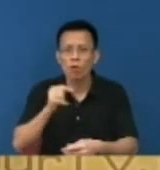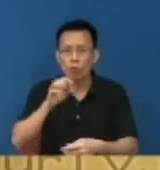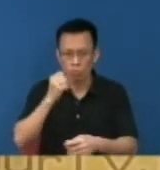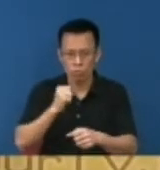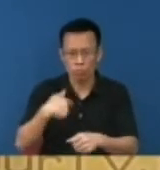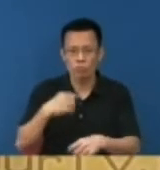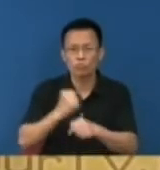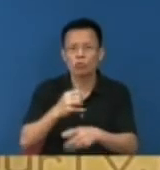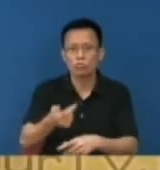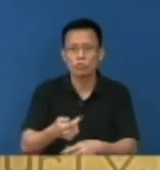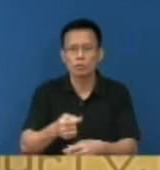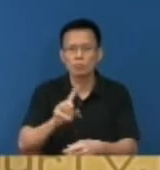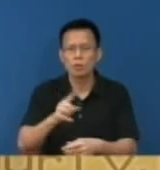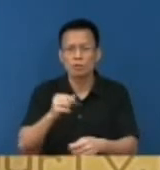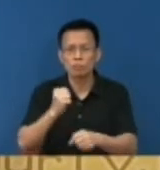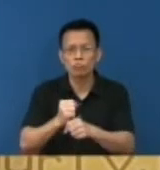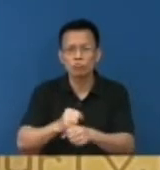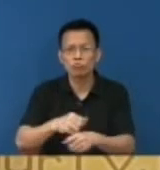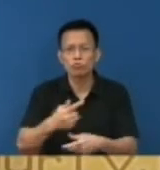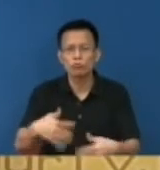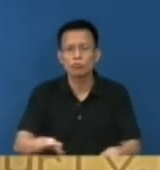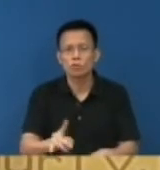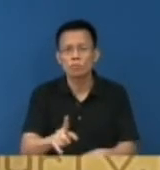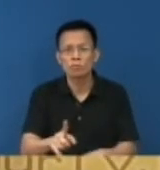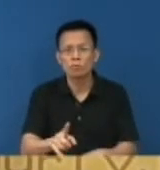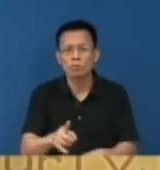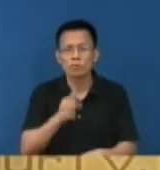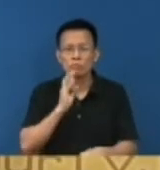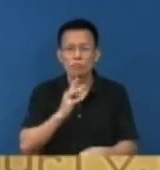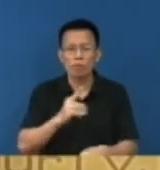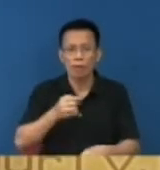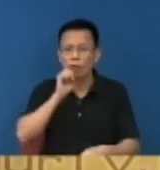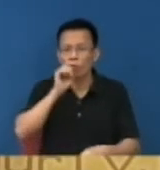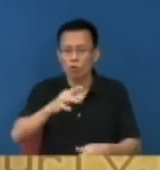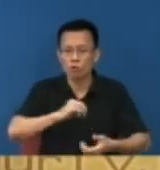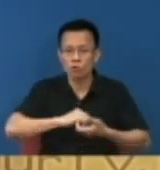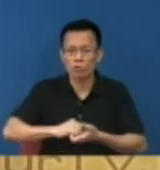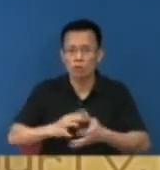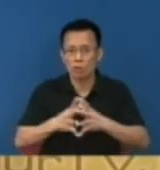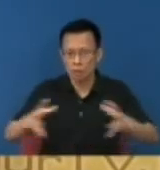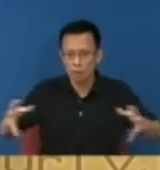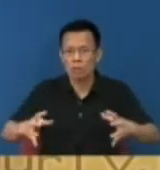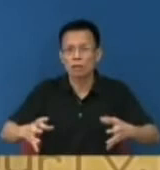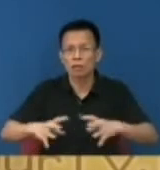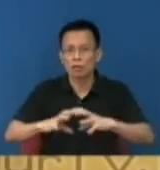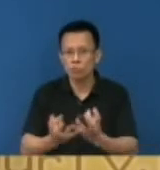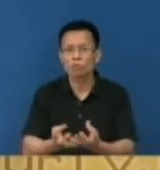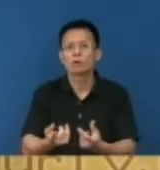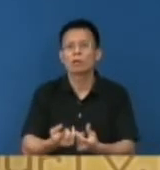個有願景、講團結嘅大黨，你又點會喺區議會選舉裏